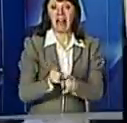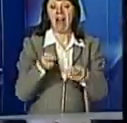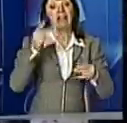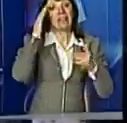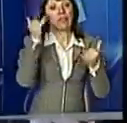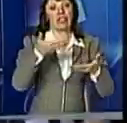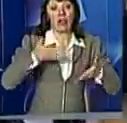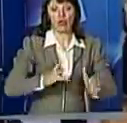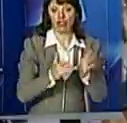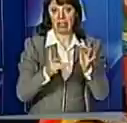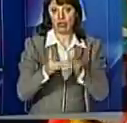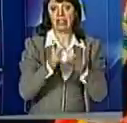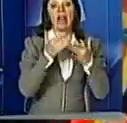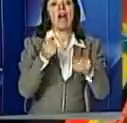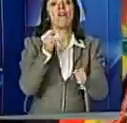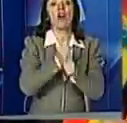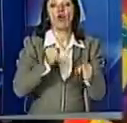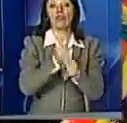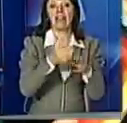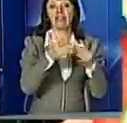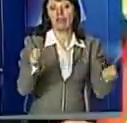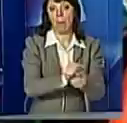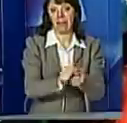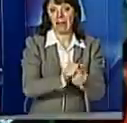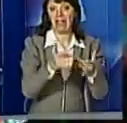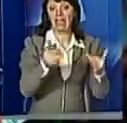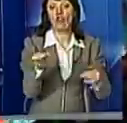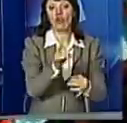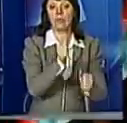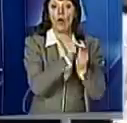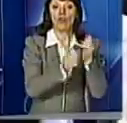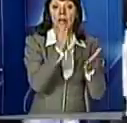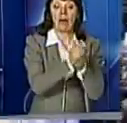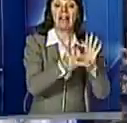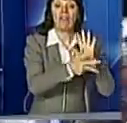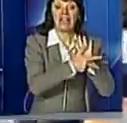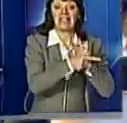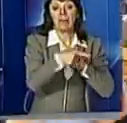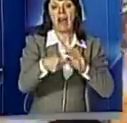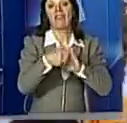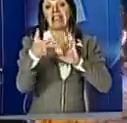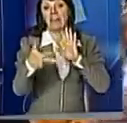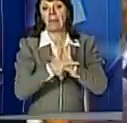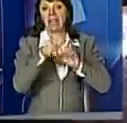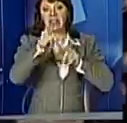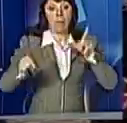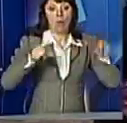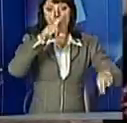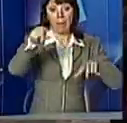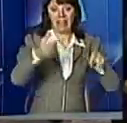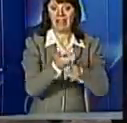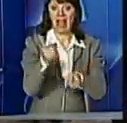виготовляли їх з найрізноманітніших матеріалів та різного розміру кожна мала від ми до 18 променів